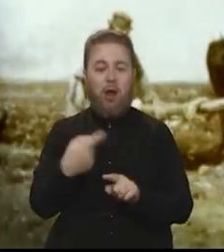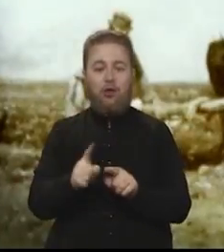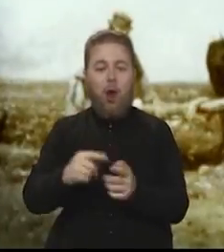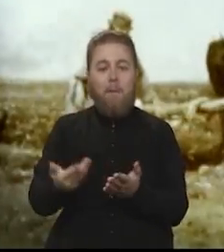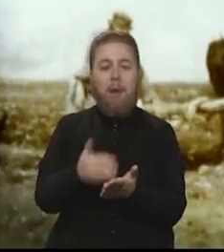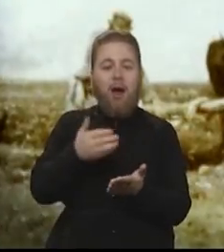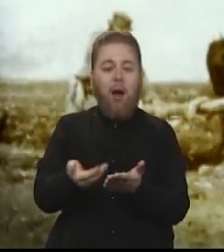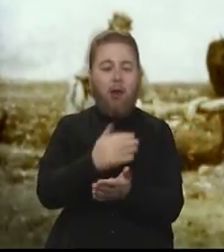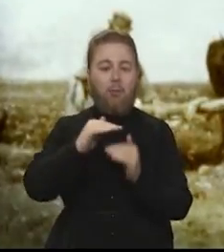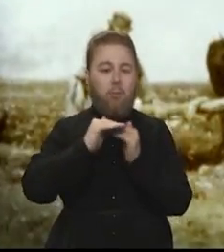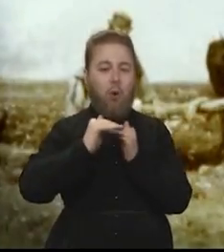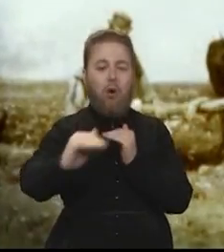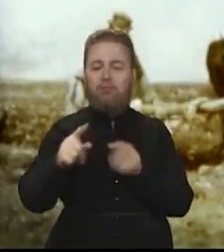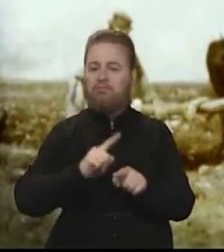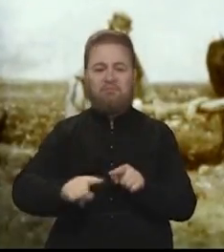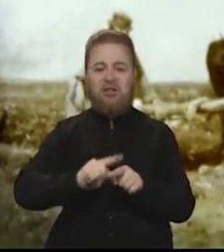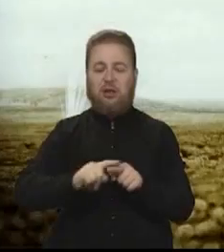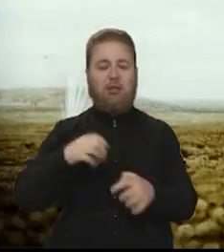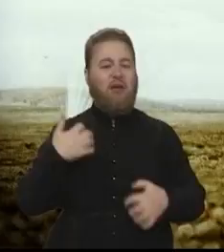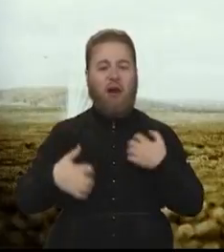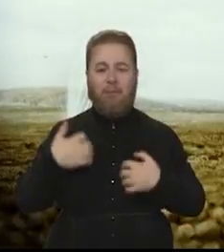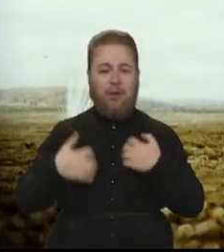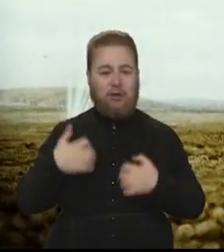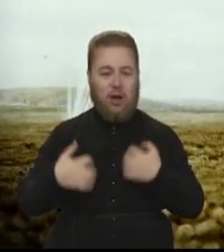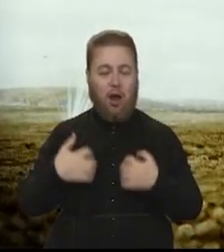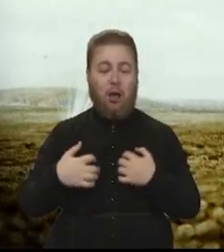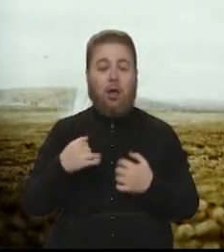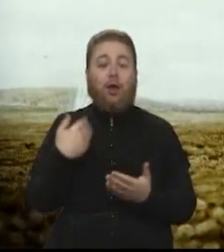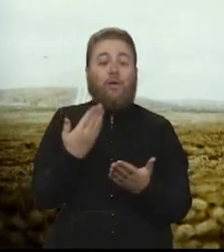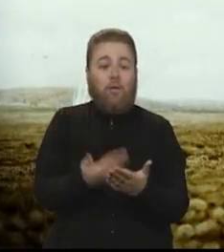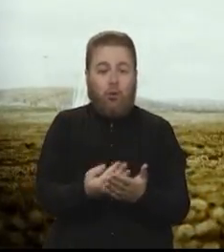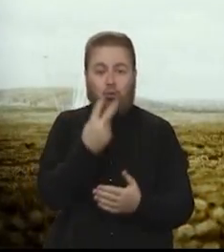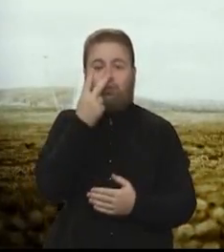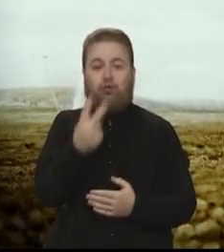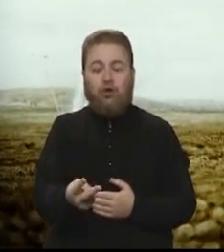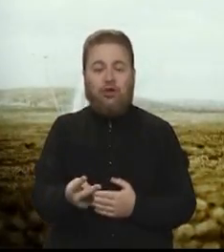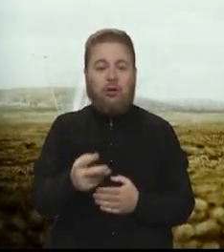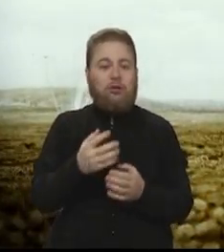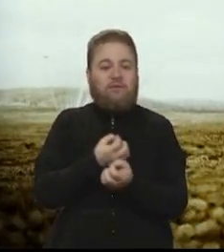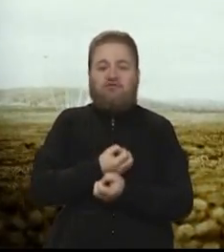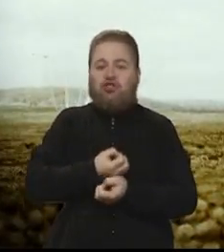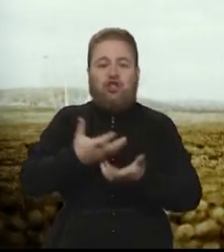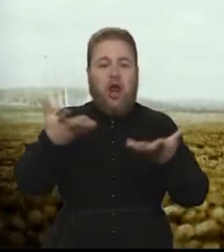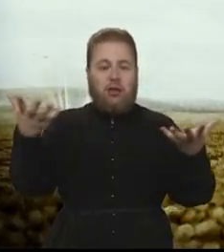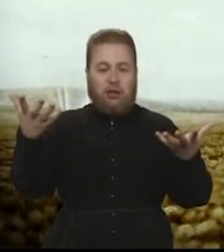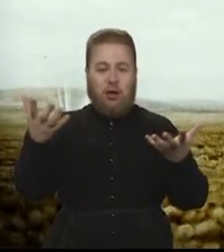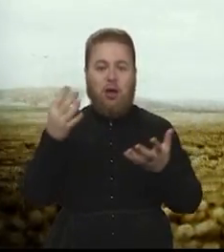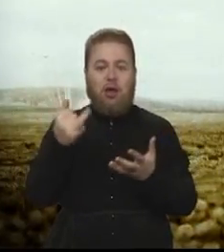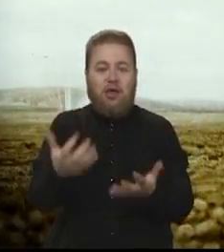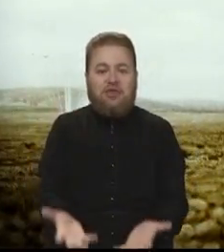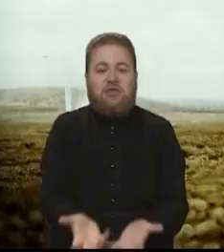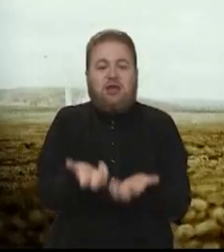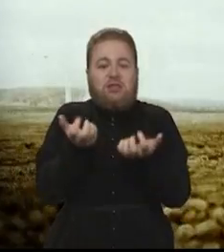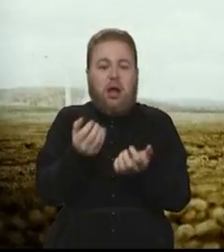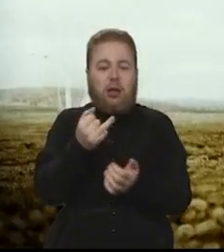пахал поле, пахал быстро, торопился. И вот увидел он целое свечение и достал из